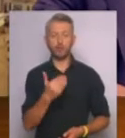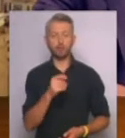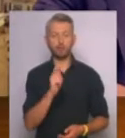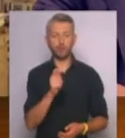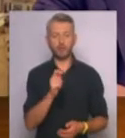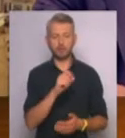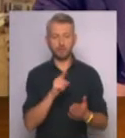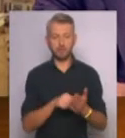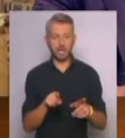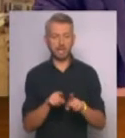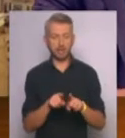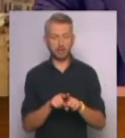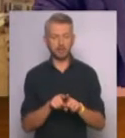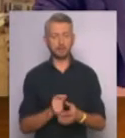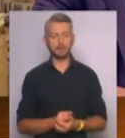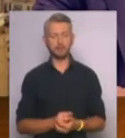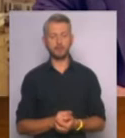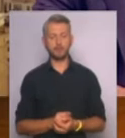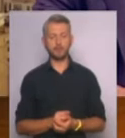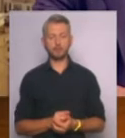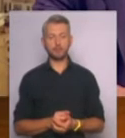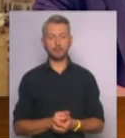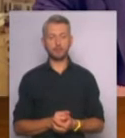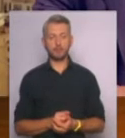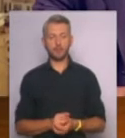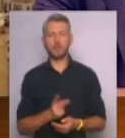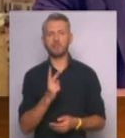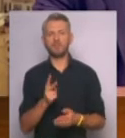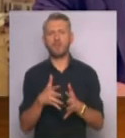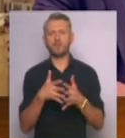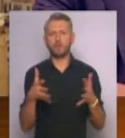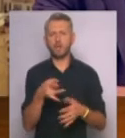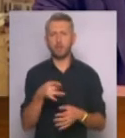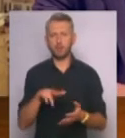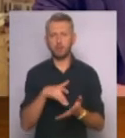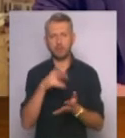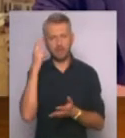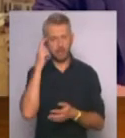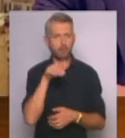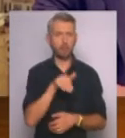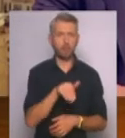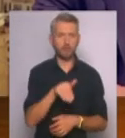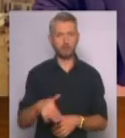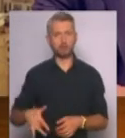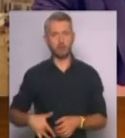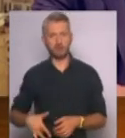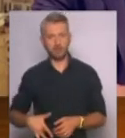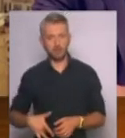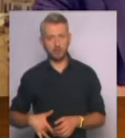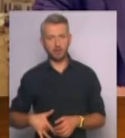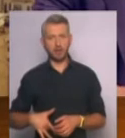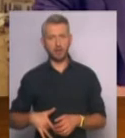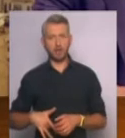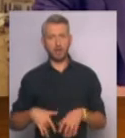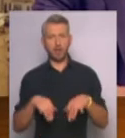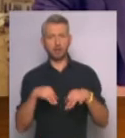таке питання. Два здоровезних райони міста Києва, Поділ і Печерськ, наземним